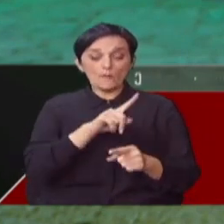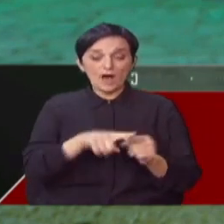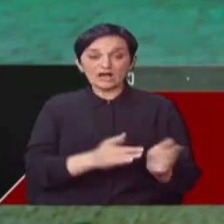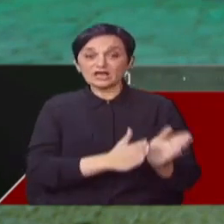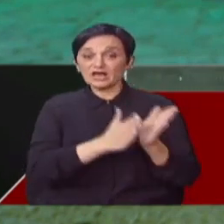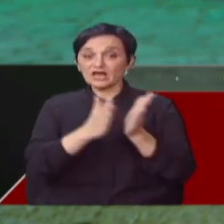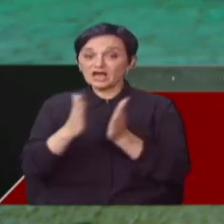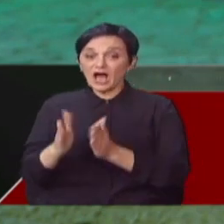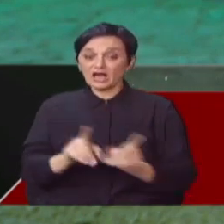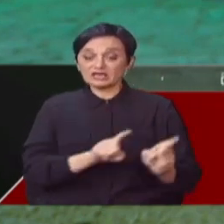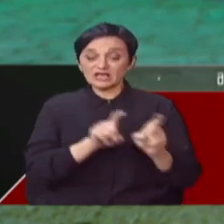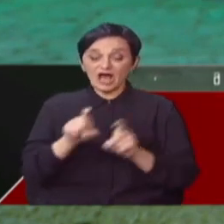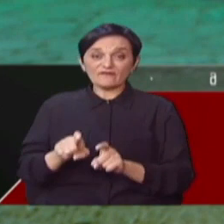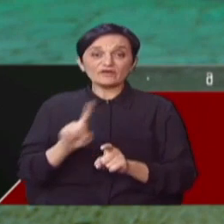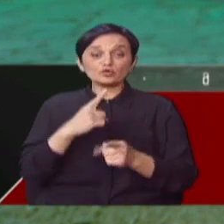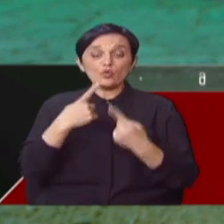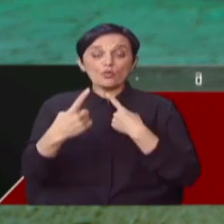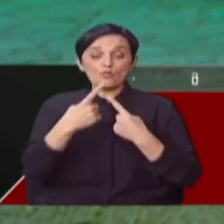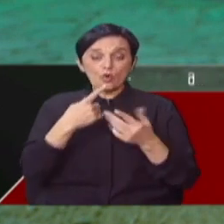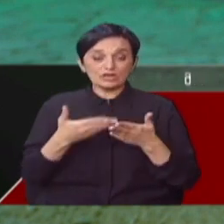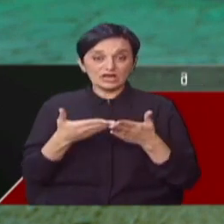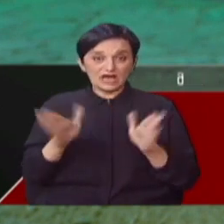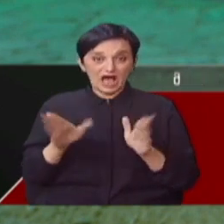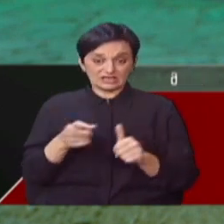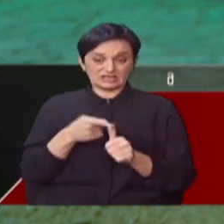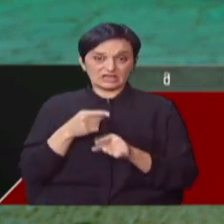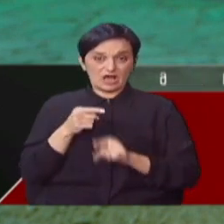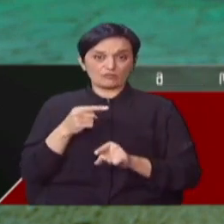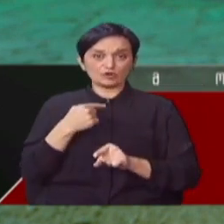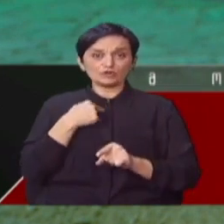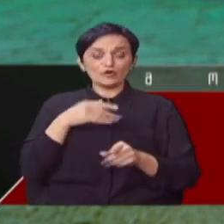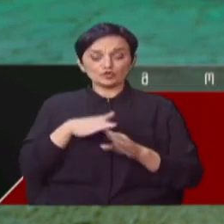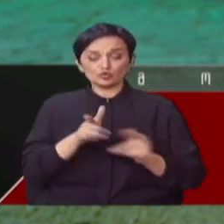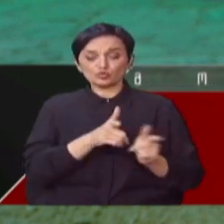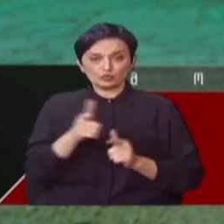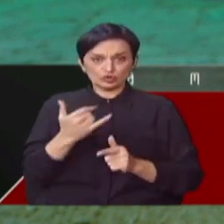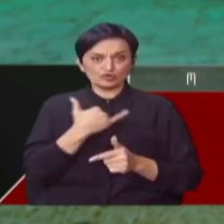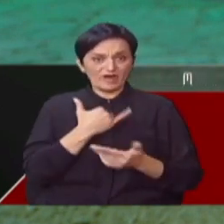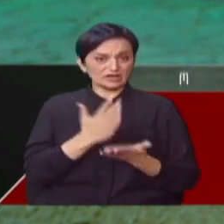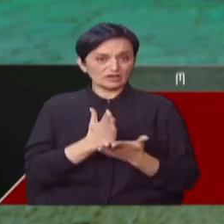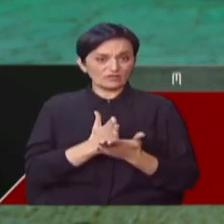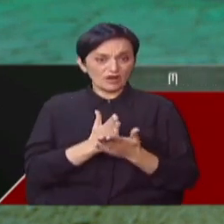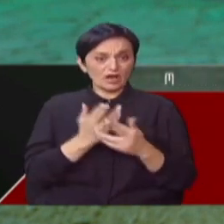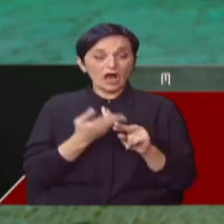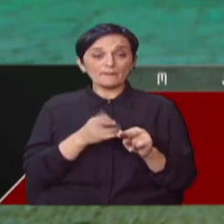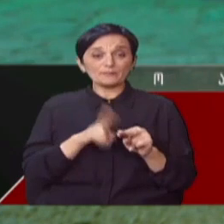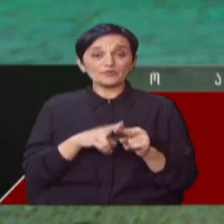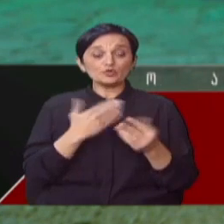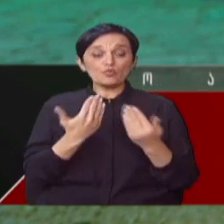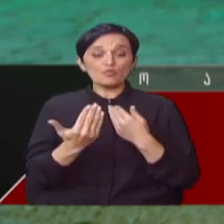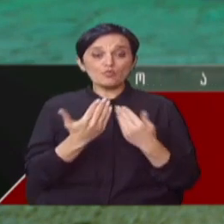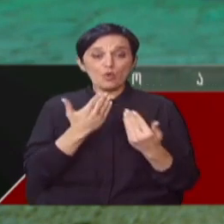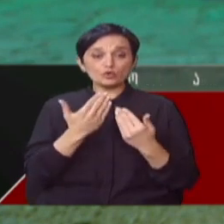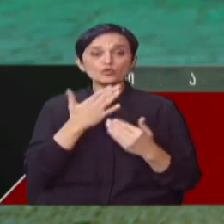გადავიდეს შემდეგ ეტაპზე, რასაც ქვია მოლაპარაკებების გახსნა და ჩვენ ამისთვის სრული მზაობა გვაქვს. ამიტომ მოუწოდებთ ჩვენ